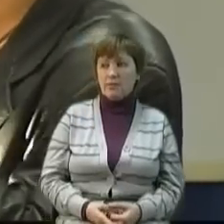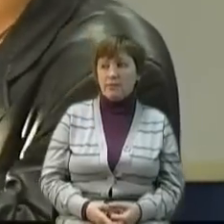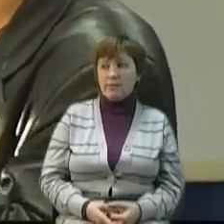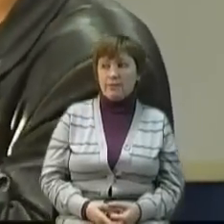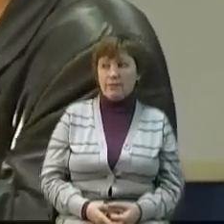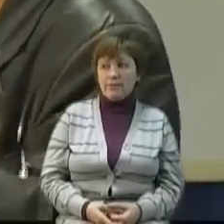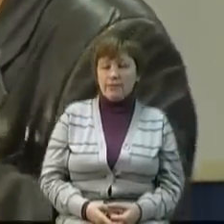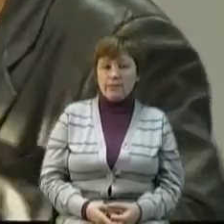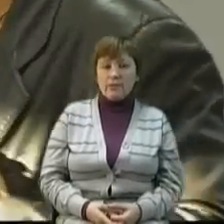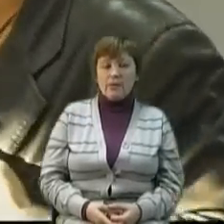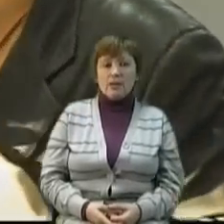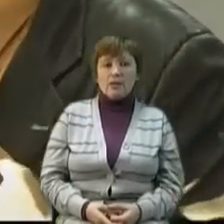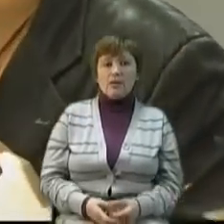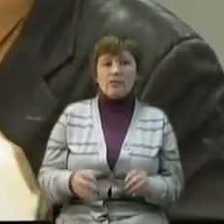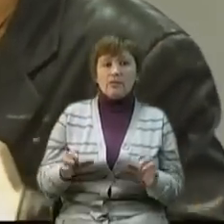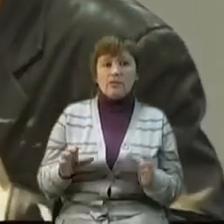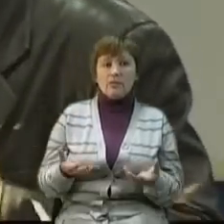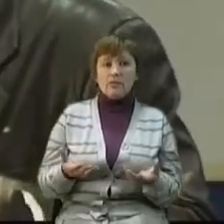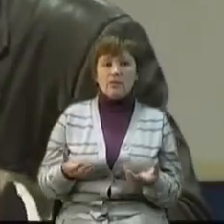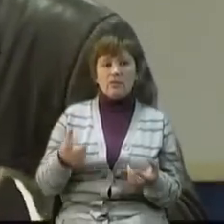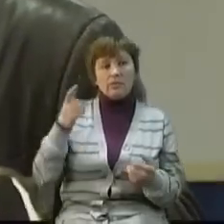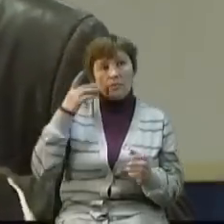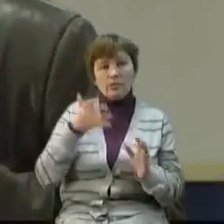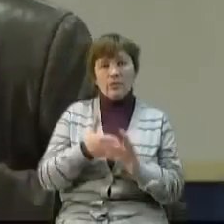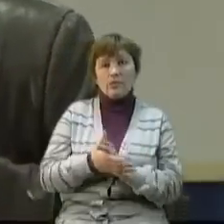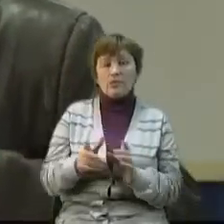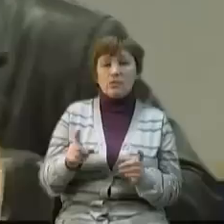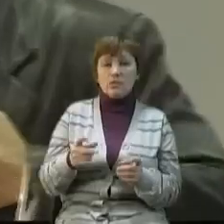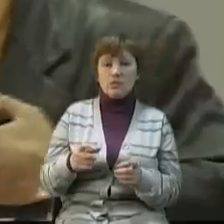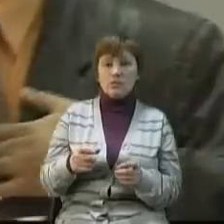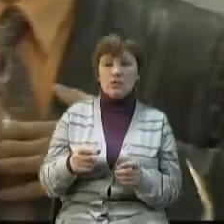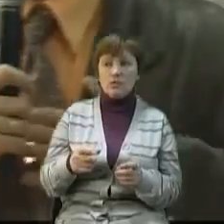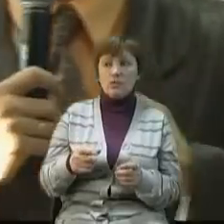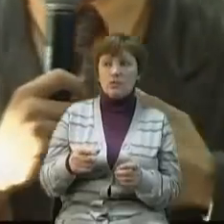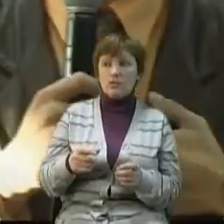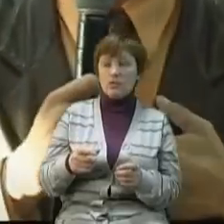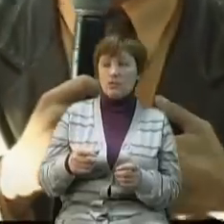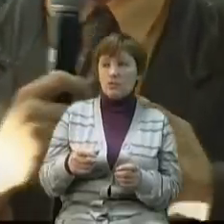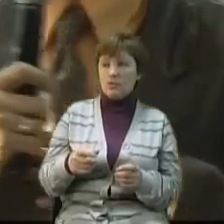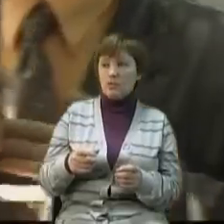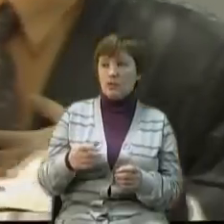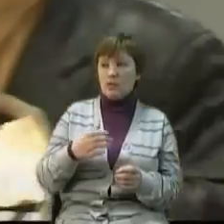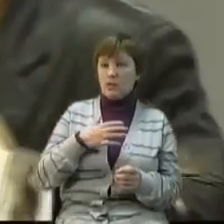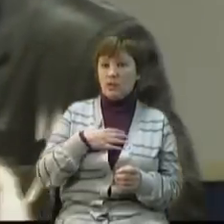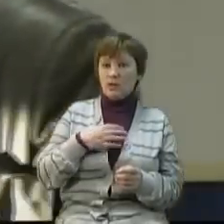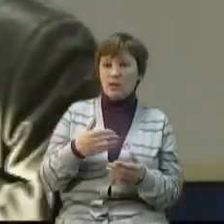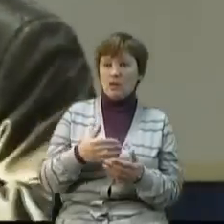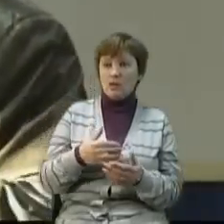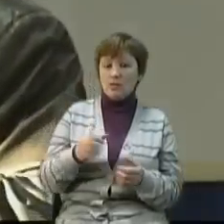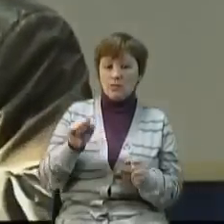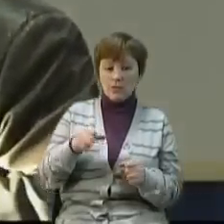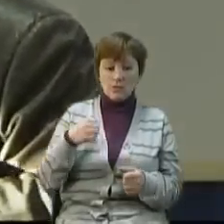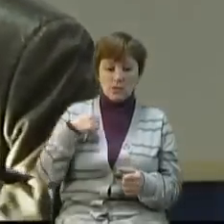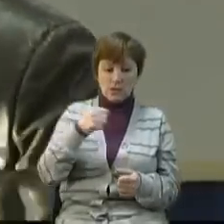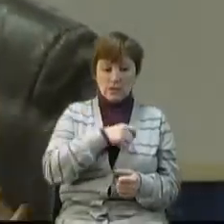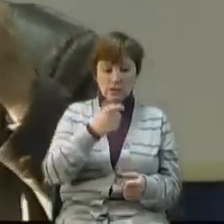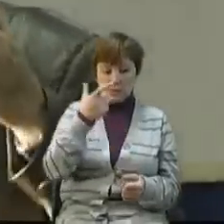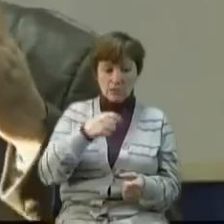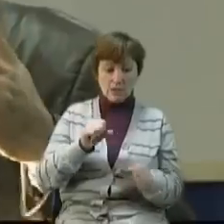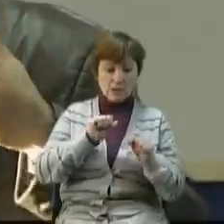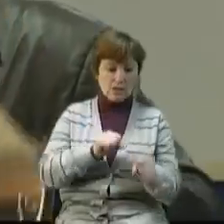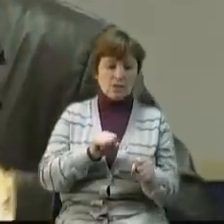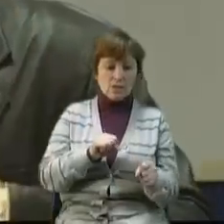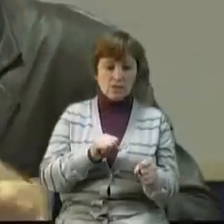И я вдруг такое понял, что я от всего могу защититься в жизни, от всего. Но я не